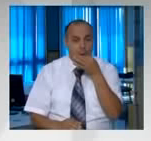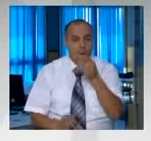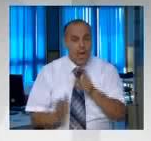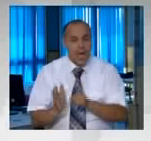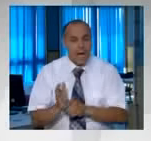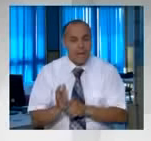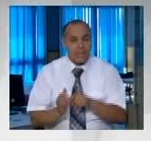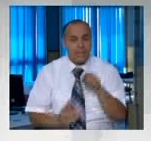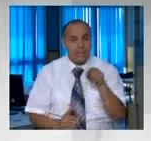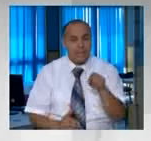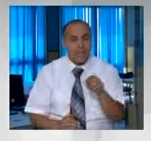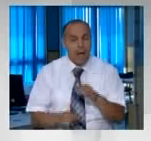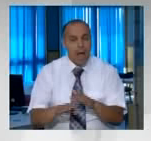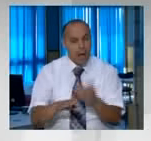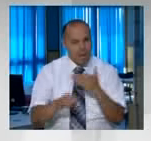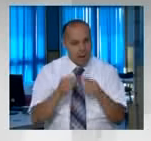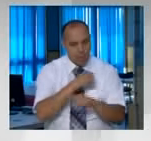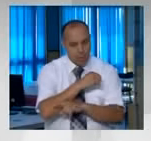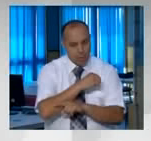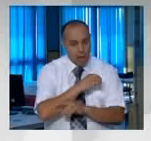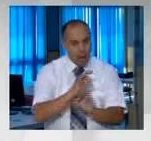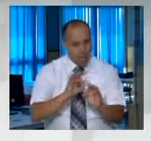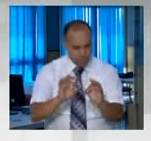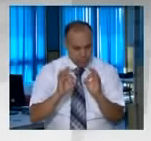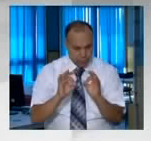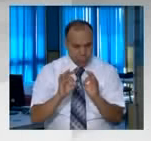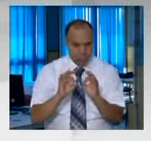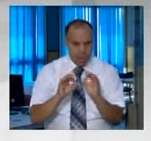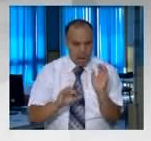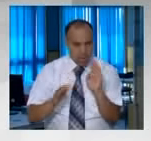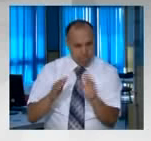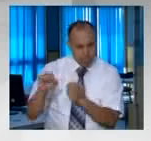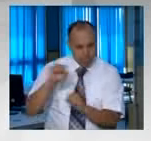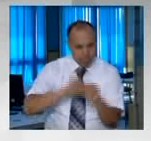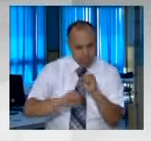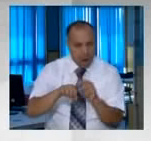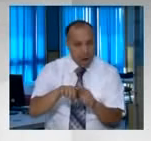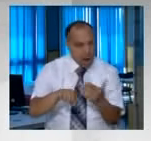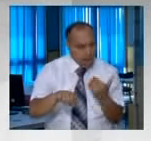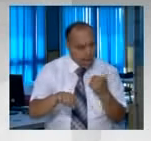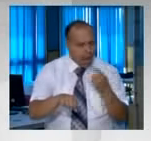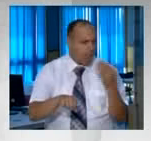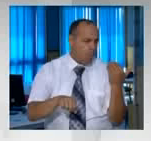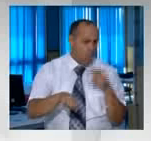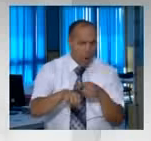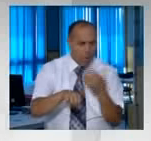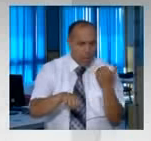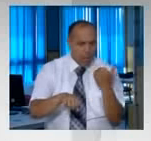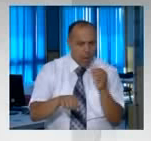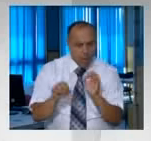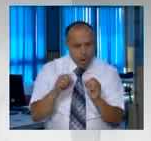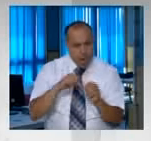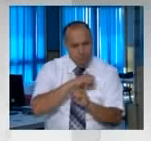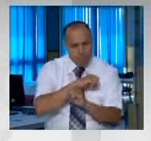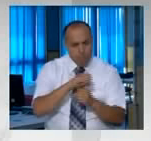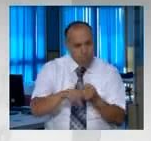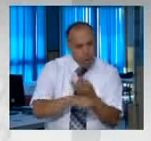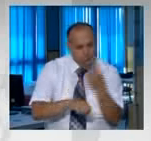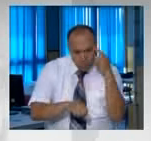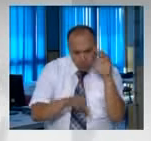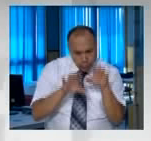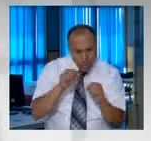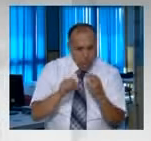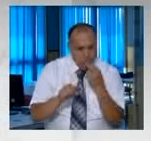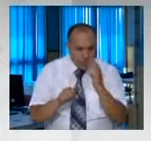أنها عملية استباقية واستخباراتية، يعني كان التحضير لها منذ مدة، وتوفرت معلومات استخباراتية لدى